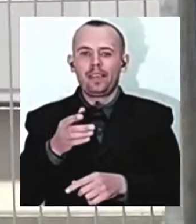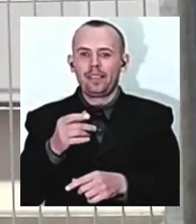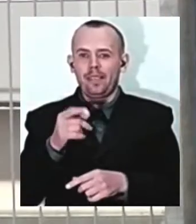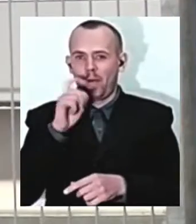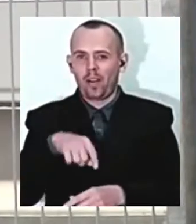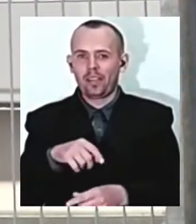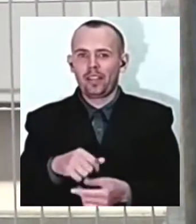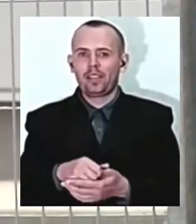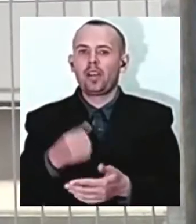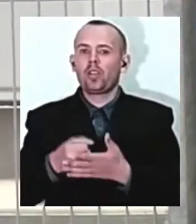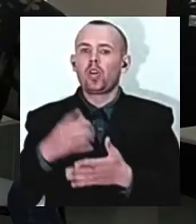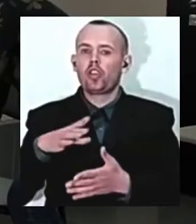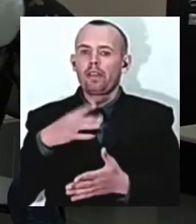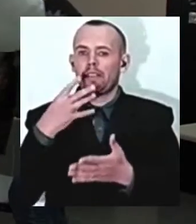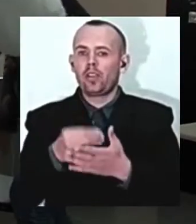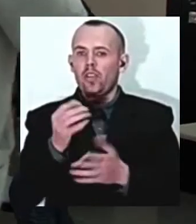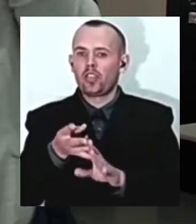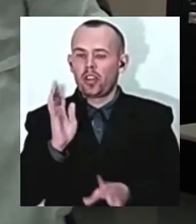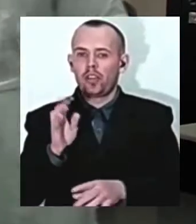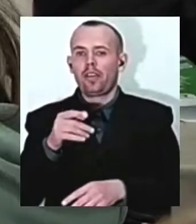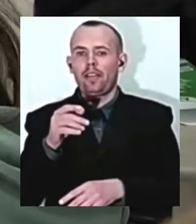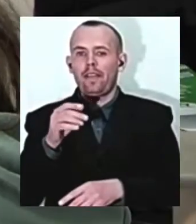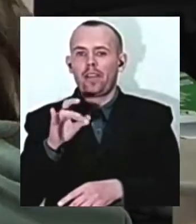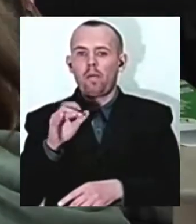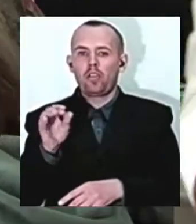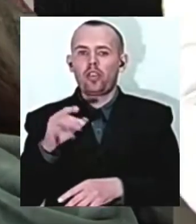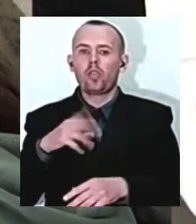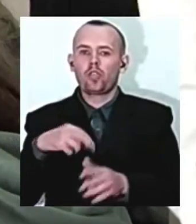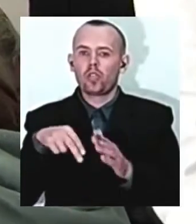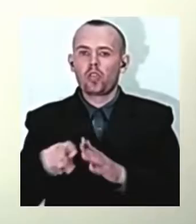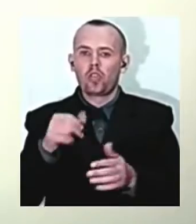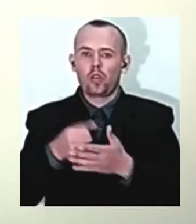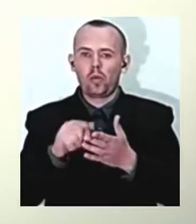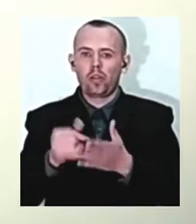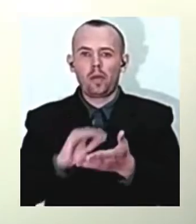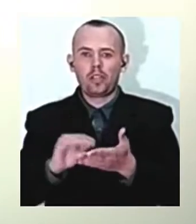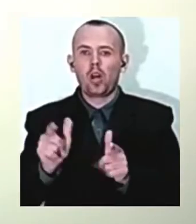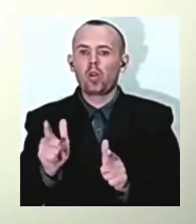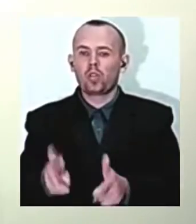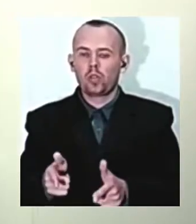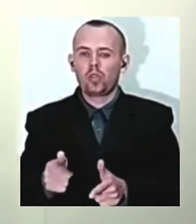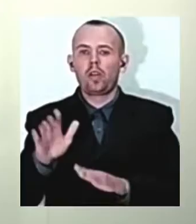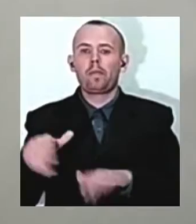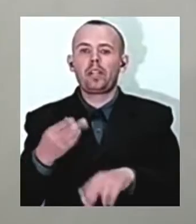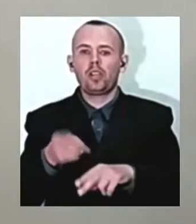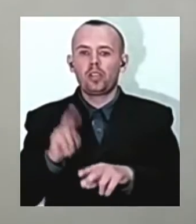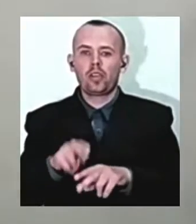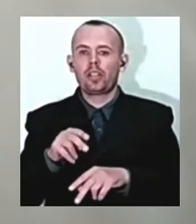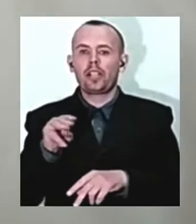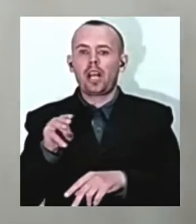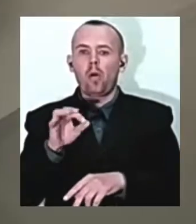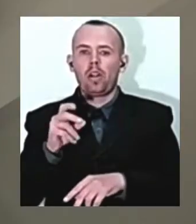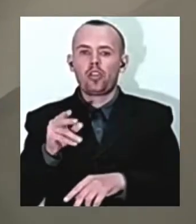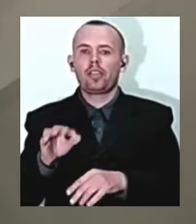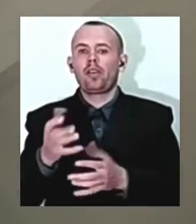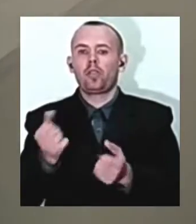своєї черги, Віра Омельченко з донькою зайшли до пункту і написали згоду. Після цього Тетяна Омельченко отримала першу дозу